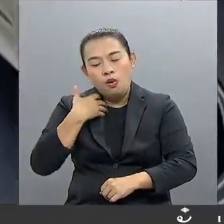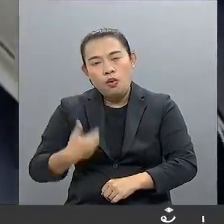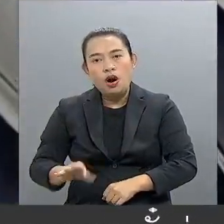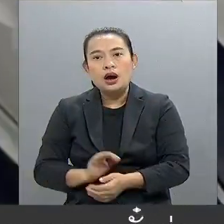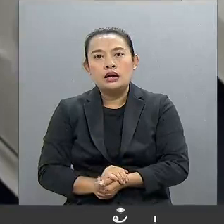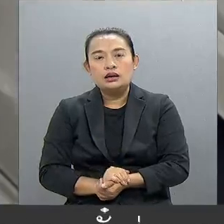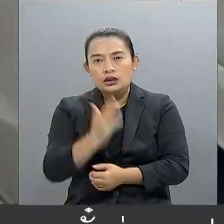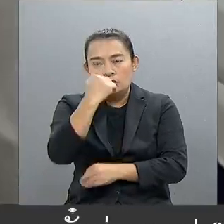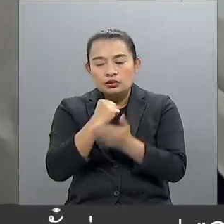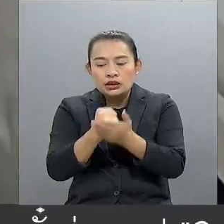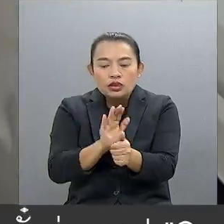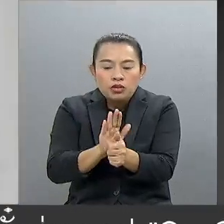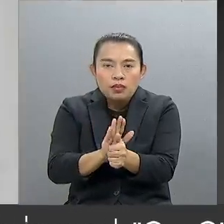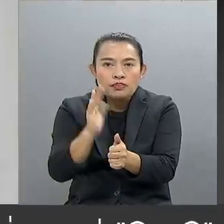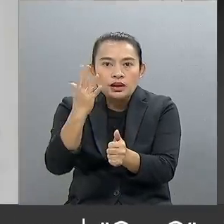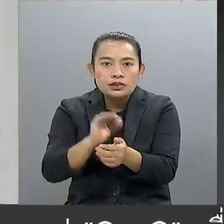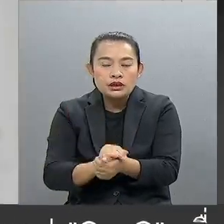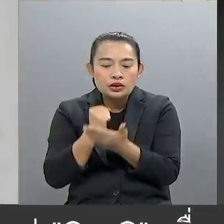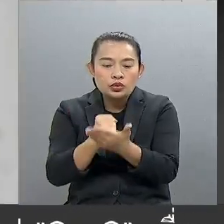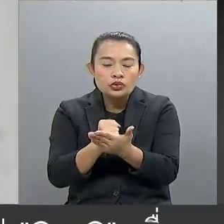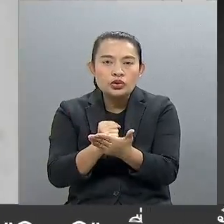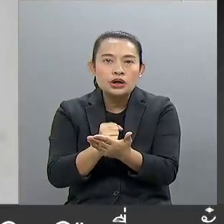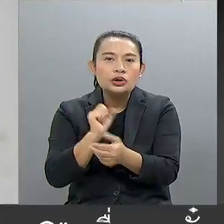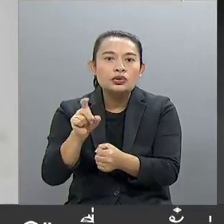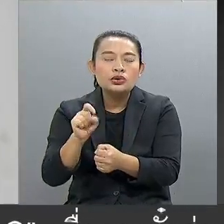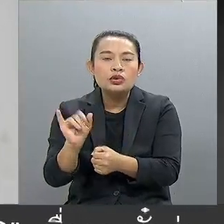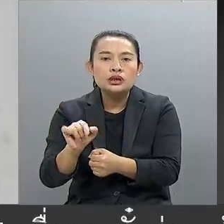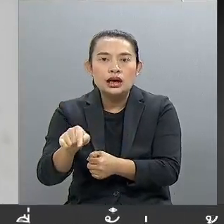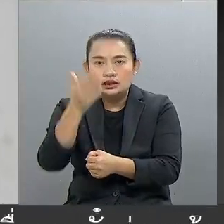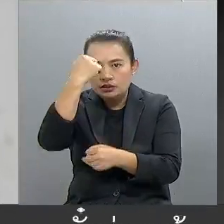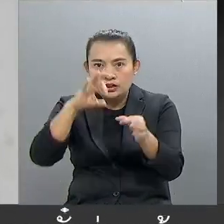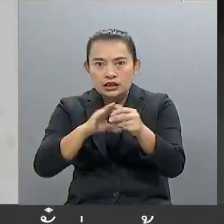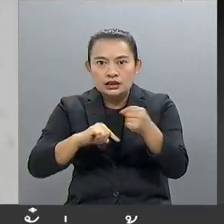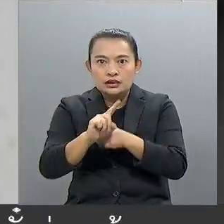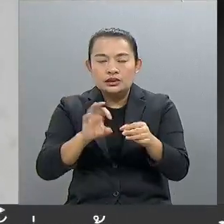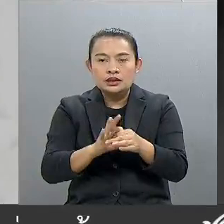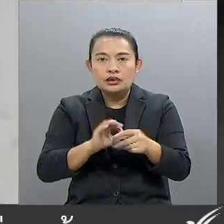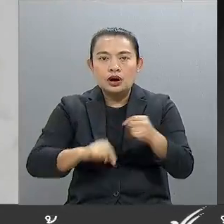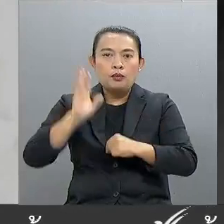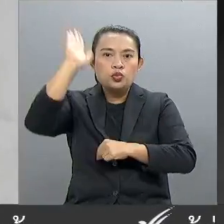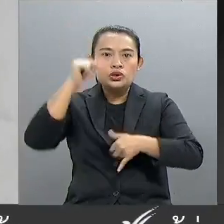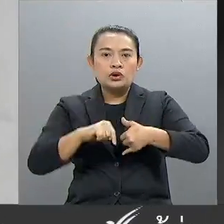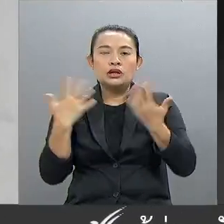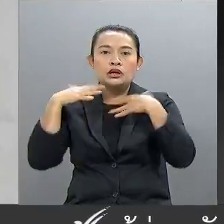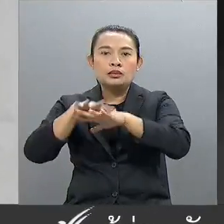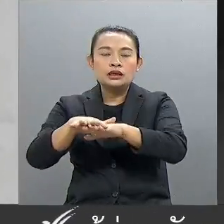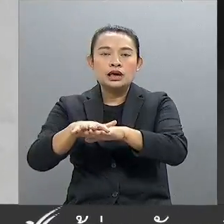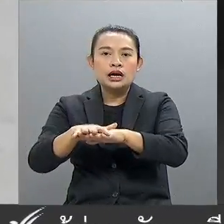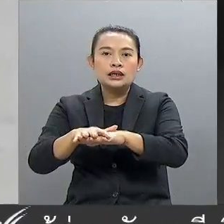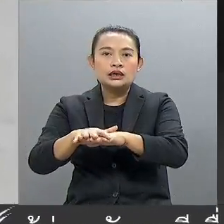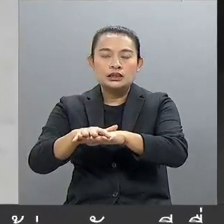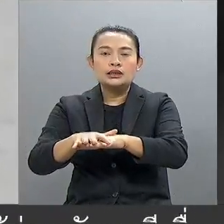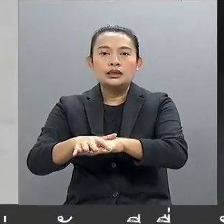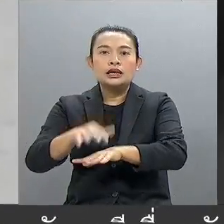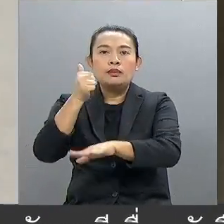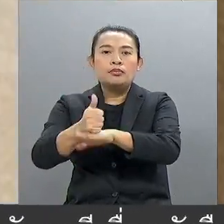จ็บได้อย่างทันท่วงทีนี่นะคะทางตัวของคุณกัมปนาทก็ประสานกับผู้บริหารเทศบาลนครตรังเอาไว้แล้วเรื่